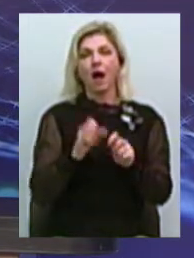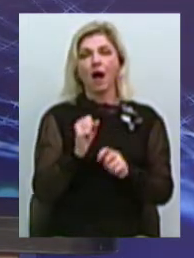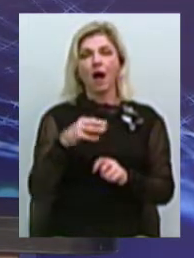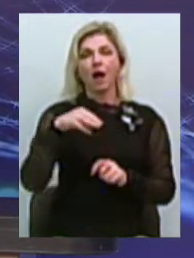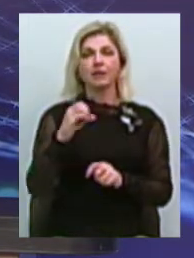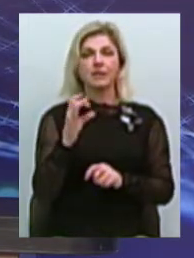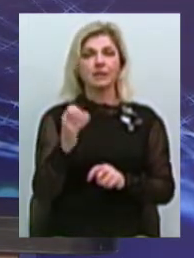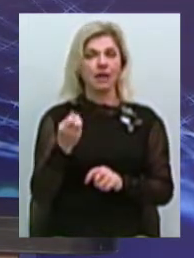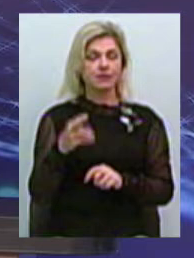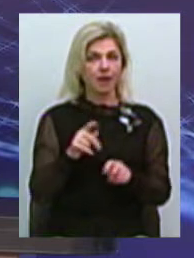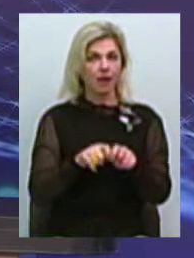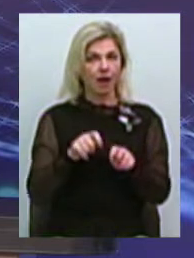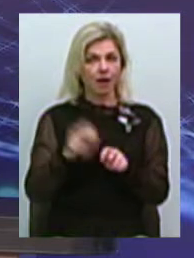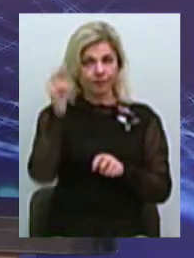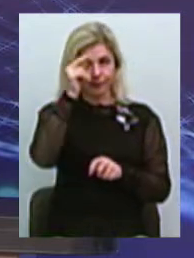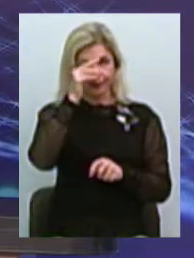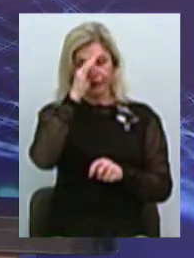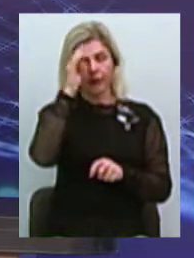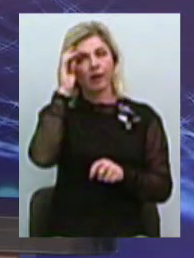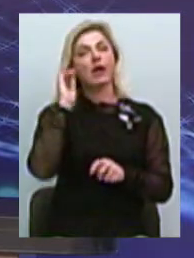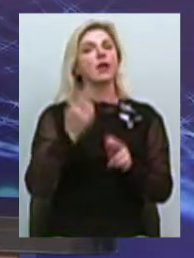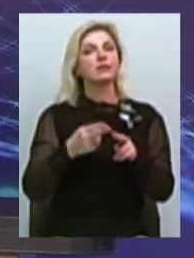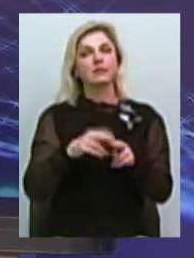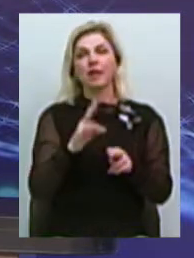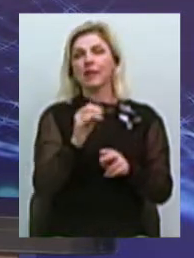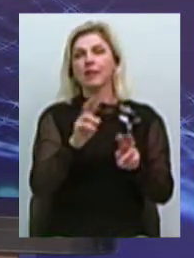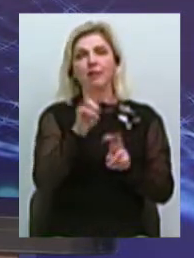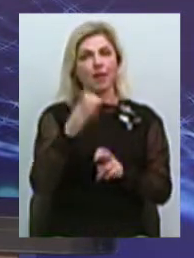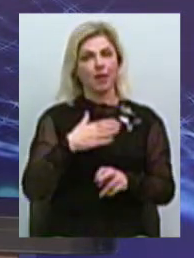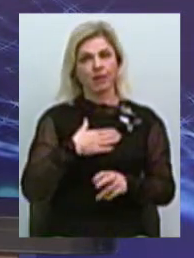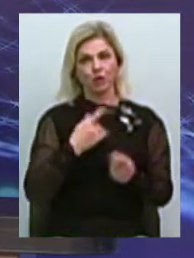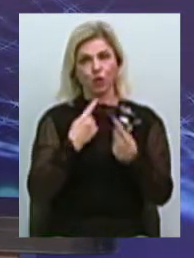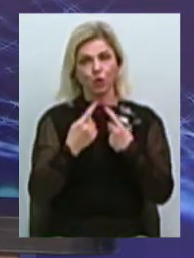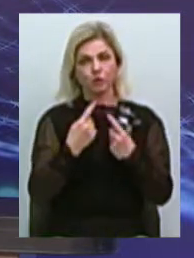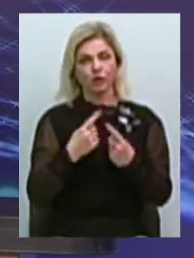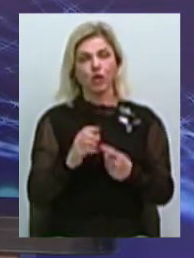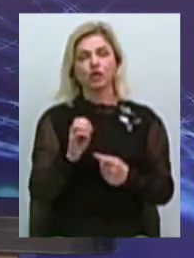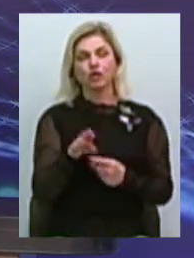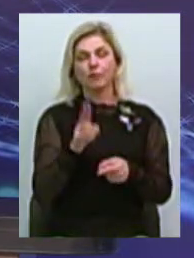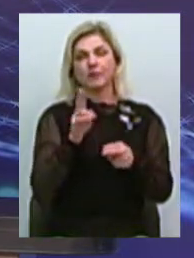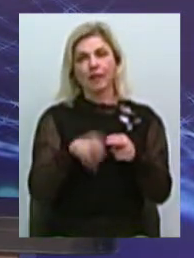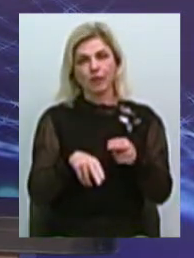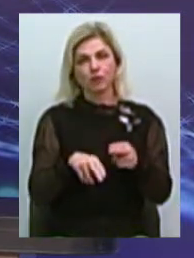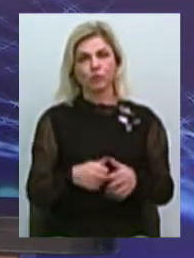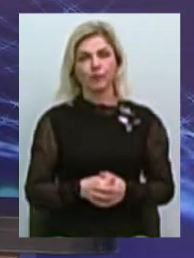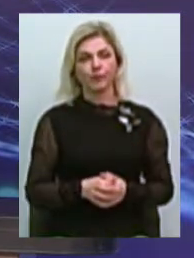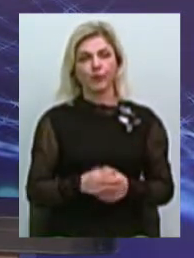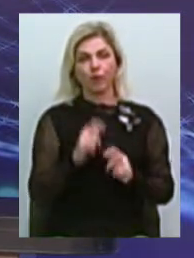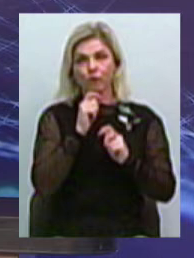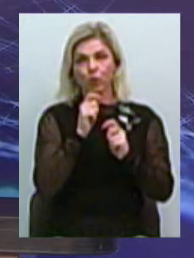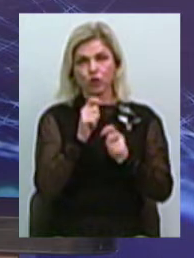працівника. Але зараз це не на часі, не тема нашої розмови, повертаємось до сертифікації. Чим закінчується? Закінчується